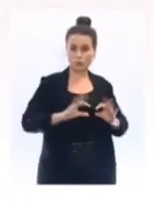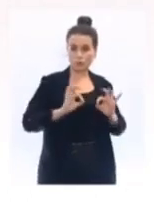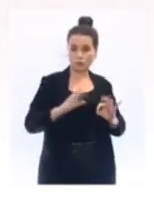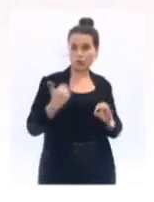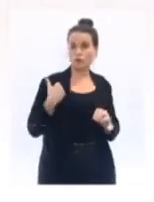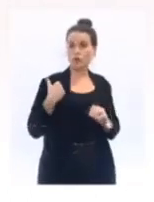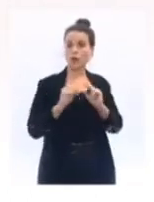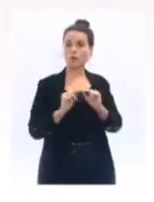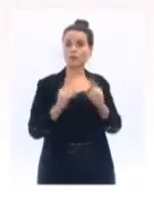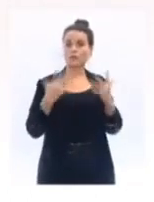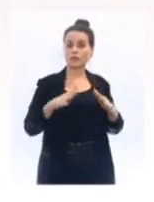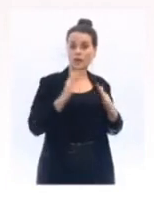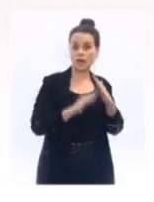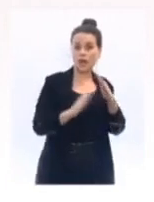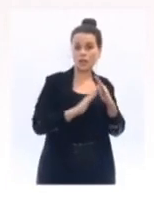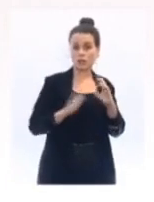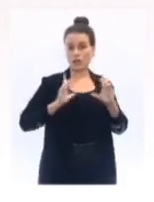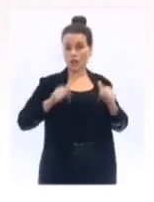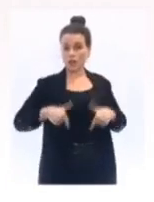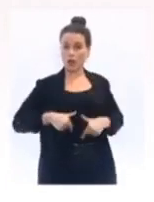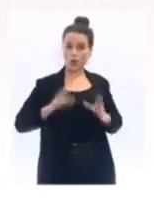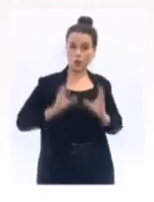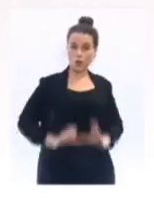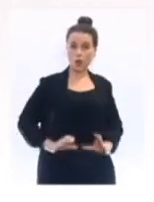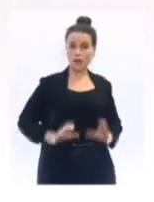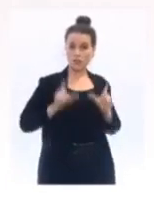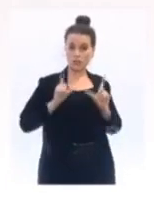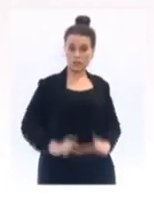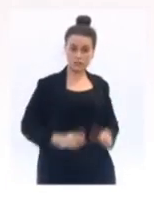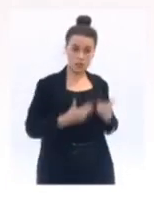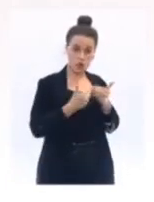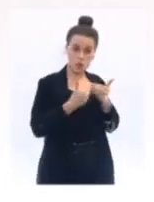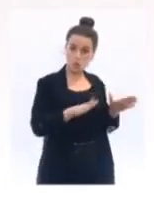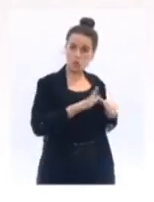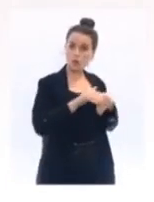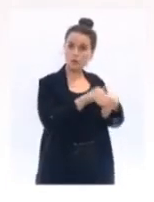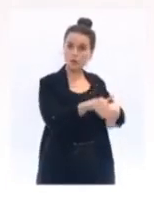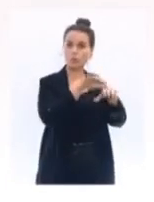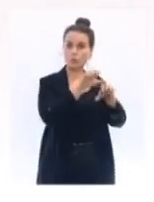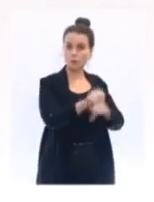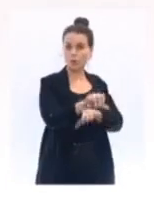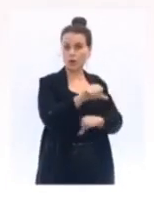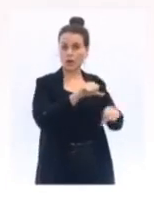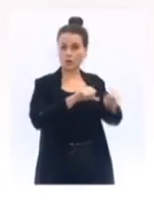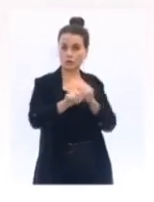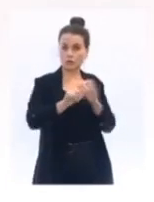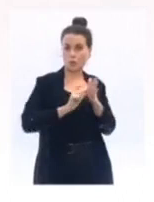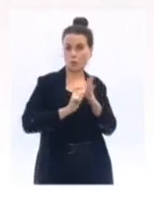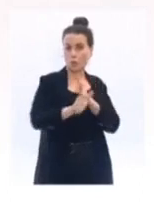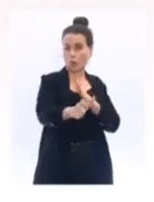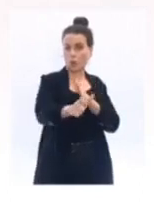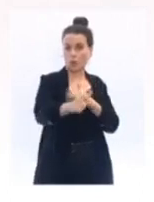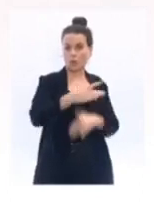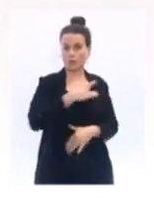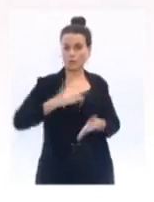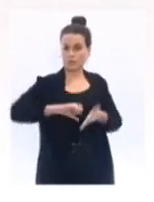ouverts avec des protocoles sanitaires renforcés, notamment le port du masque dès 6